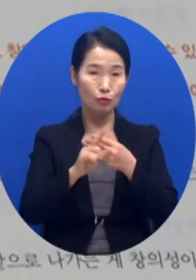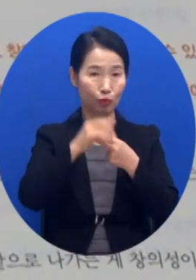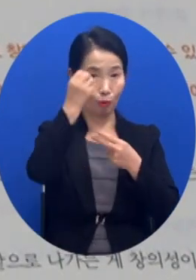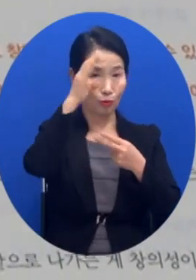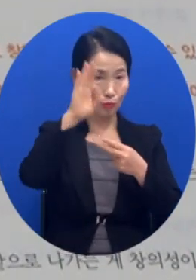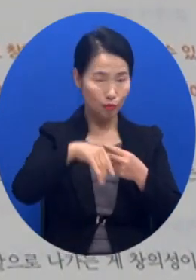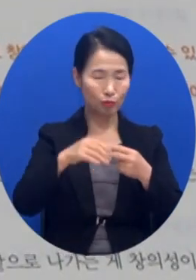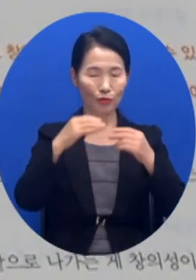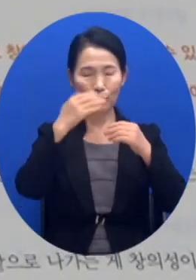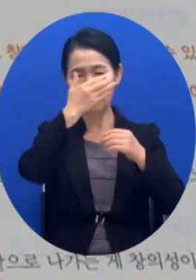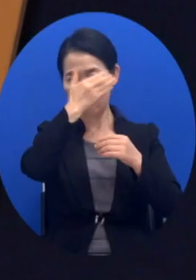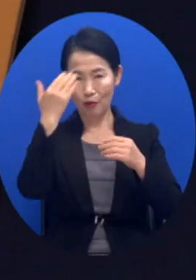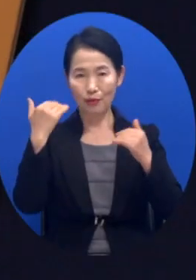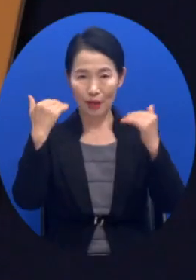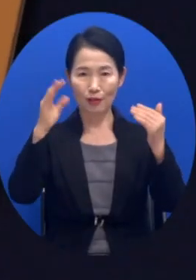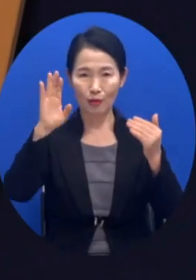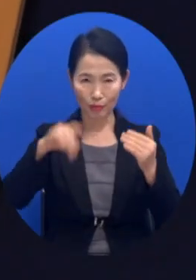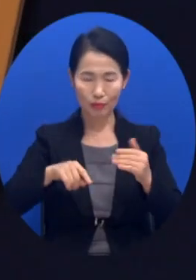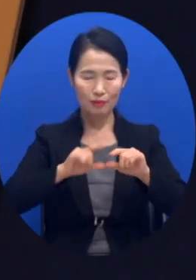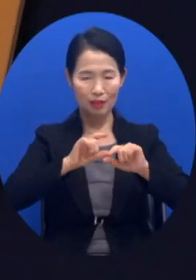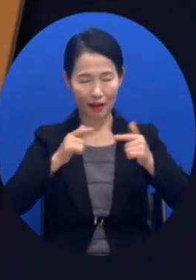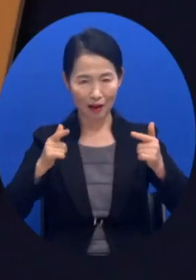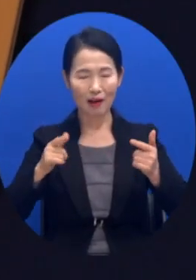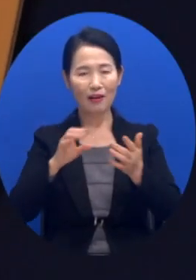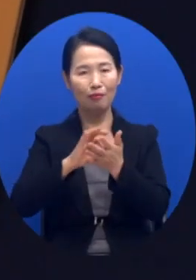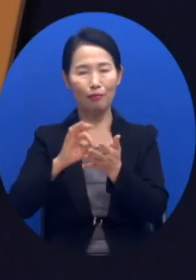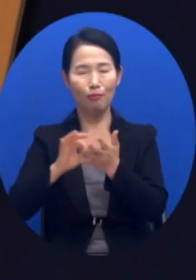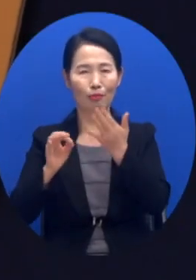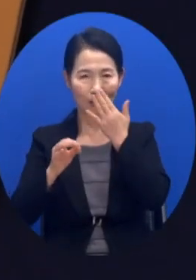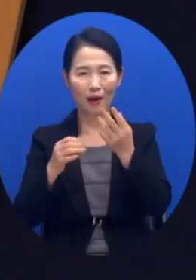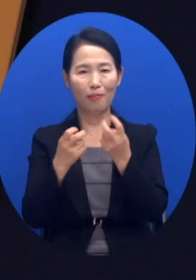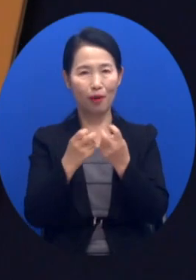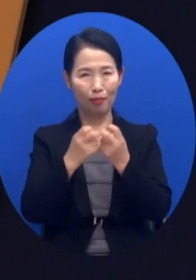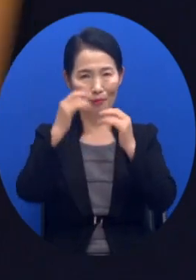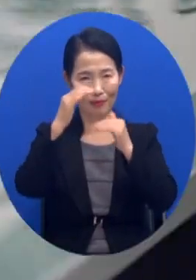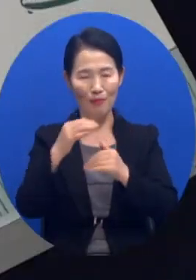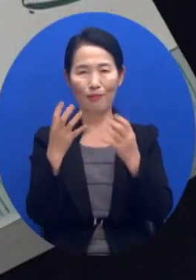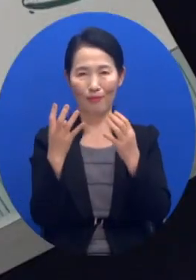청장년부 등 다양한 독서 모임에 응용할 수 있는 내용이 많다고 전했습니다.